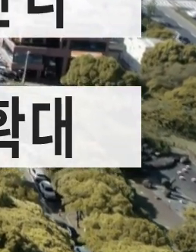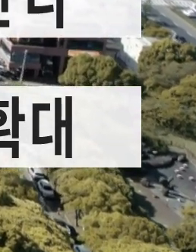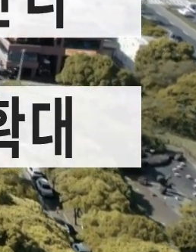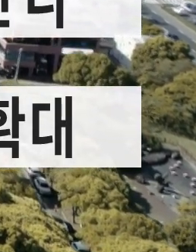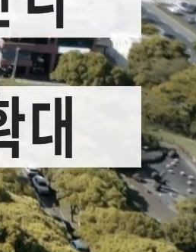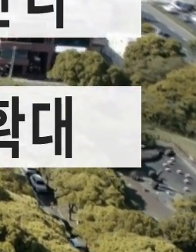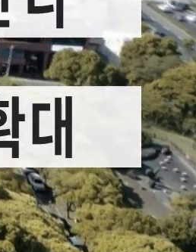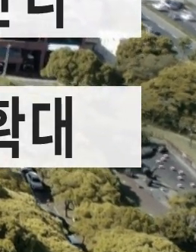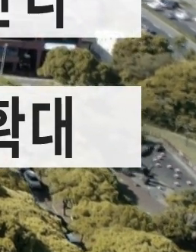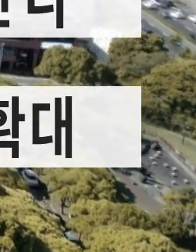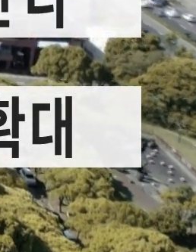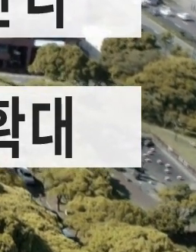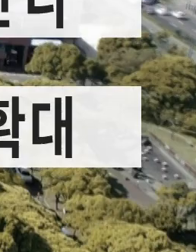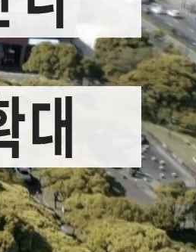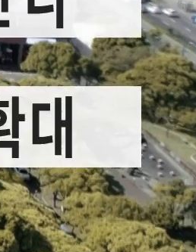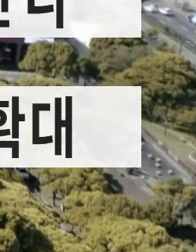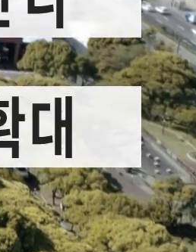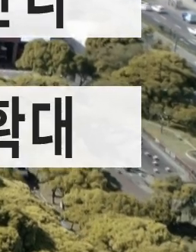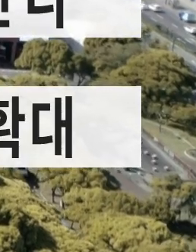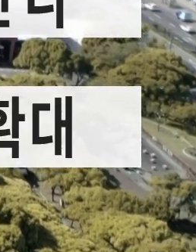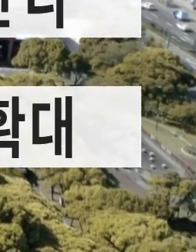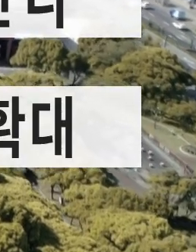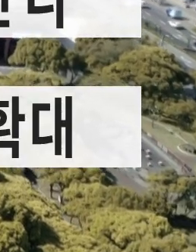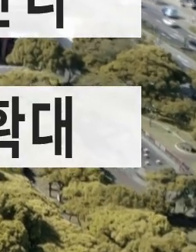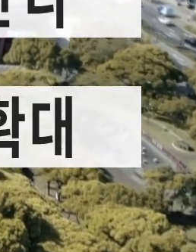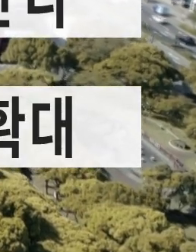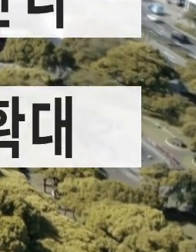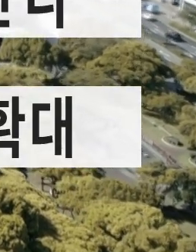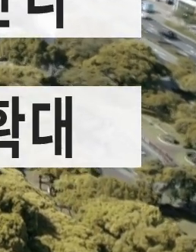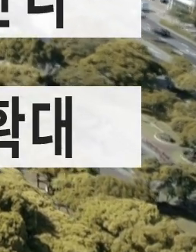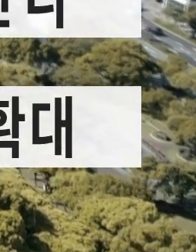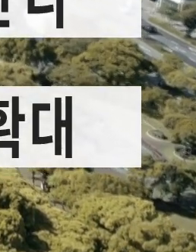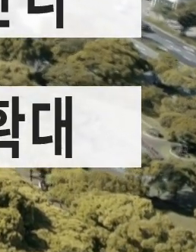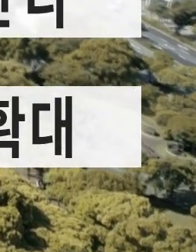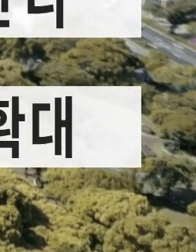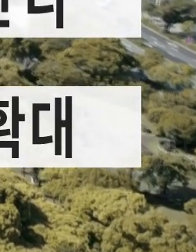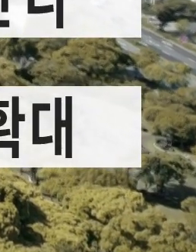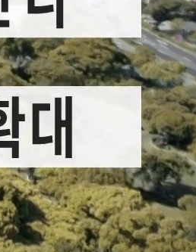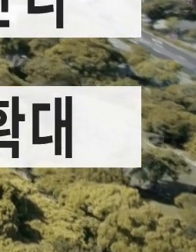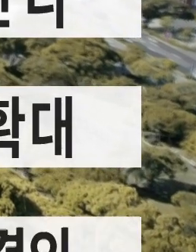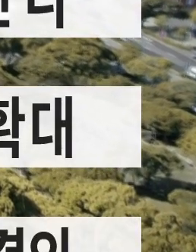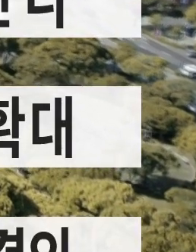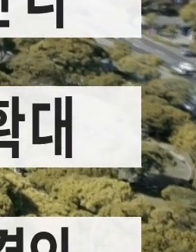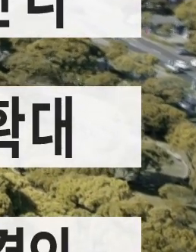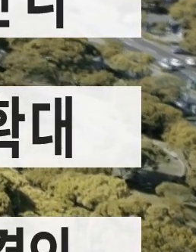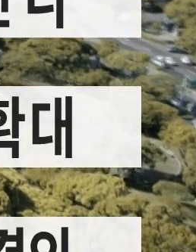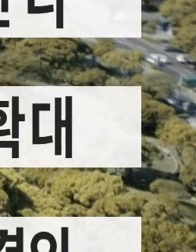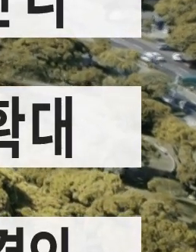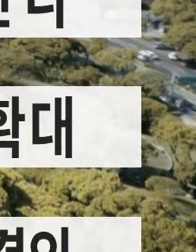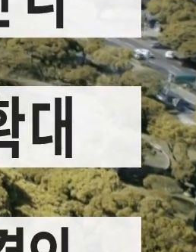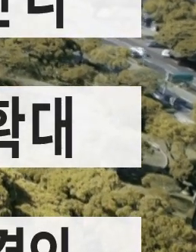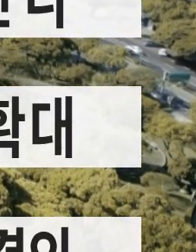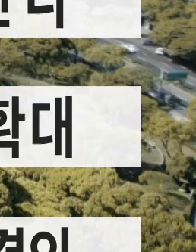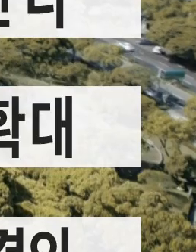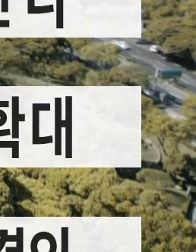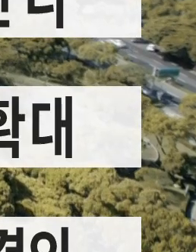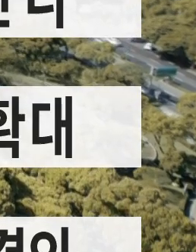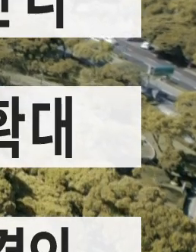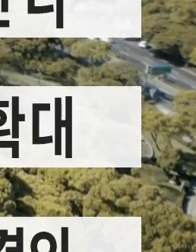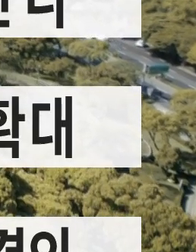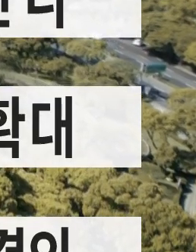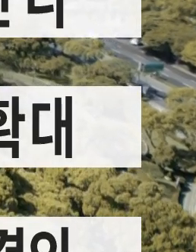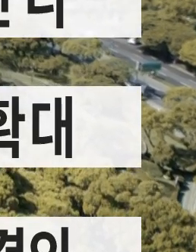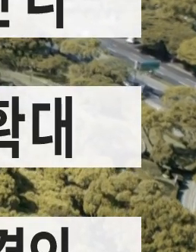관광, 경제 등 13개 분야에 걸쳐 포괄적인 민관교류 협력에 시동을 걸었습니다. 제주도 등